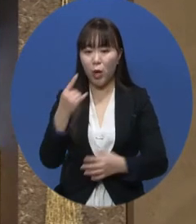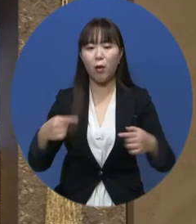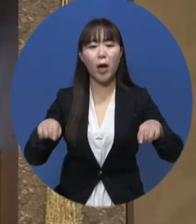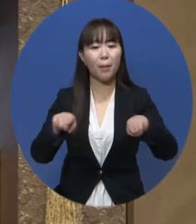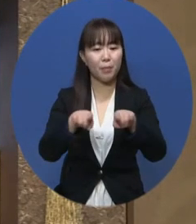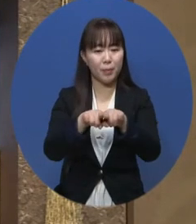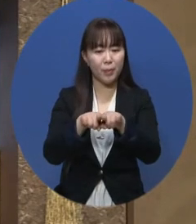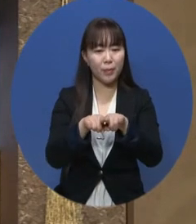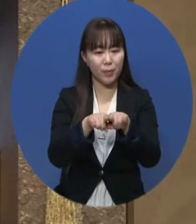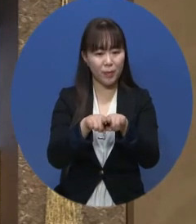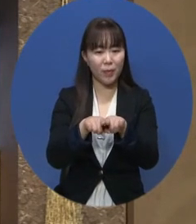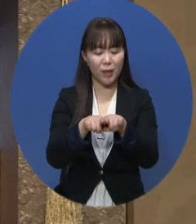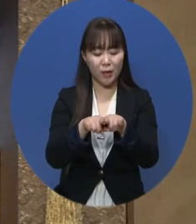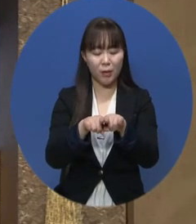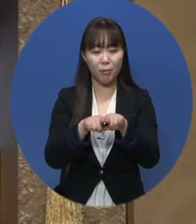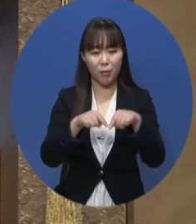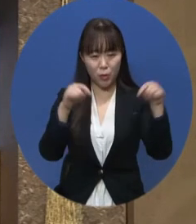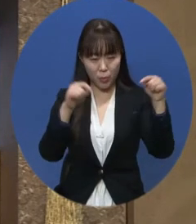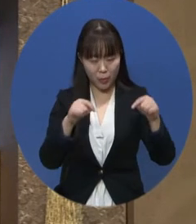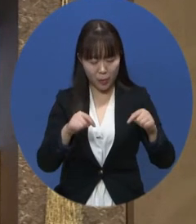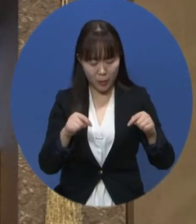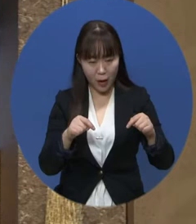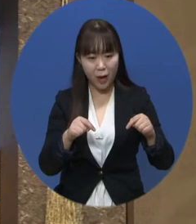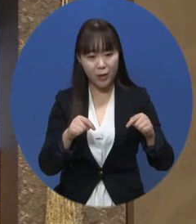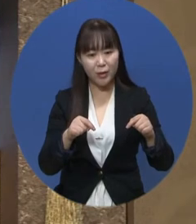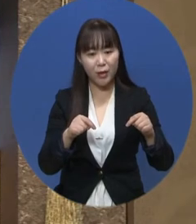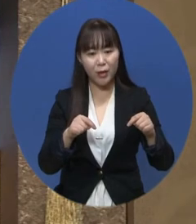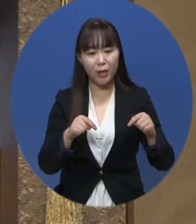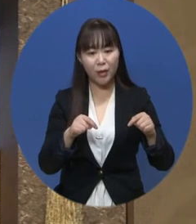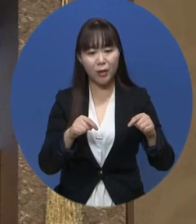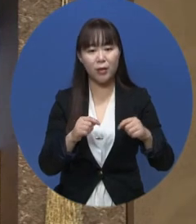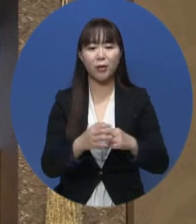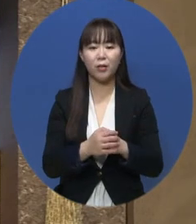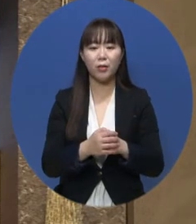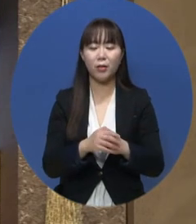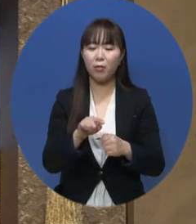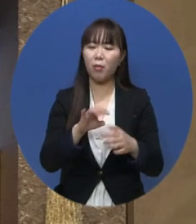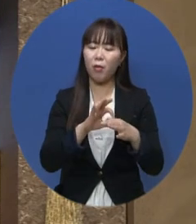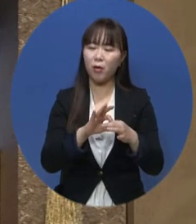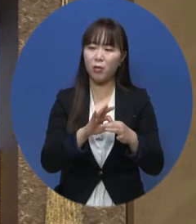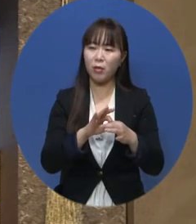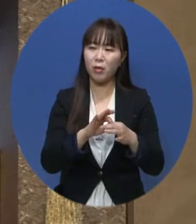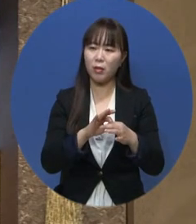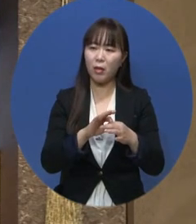같이 이런 부분을 같이 논의를 통해서 이 부분이 아마